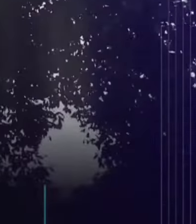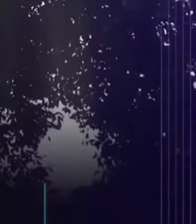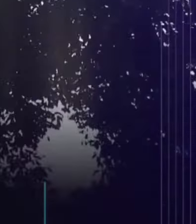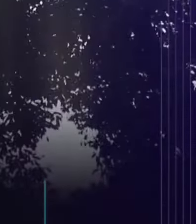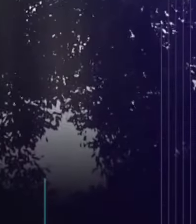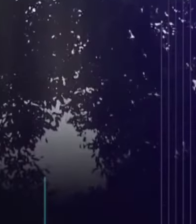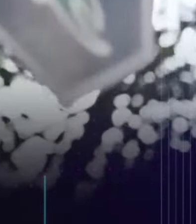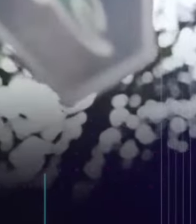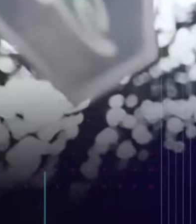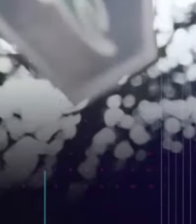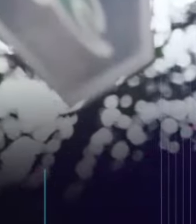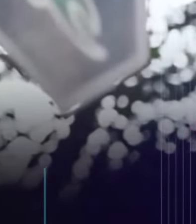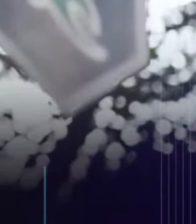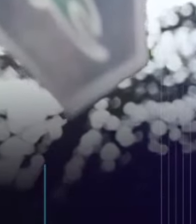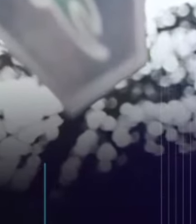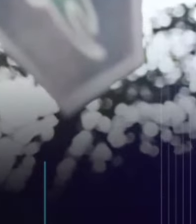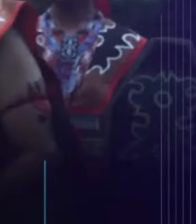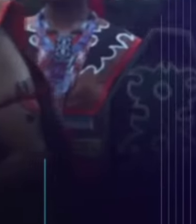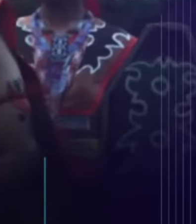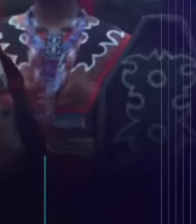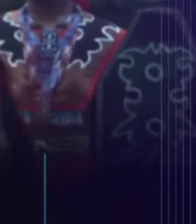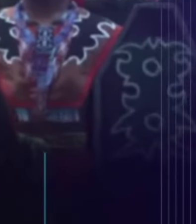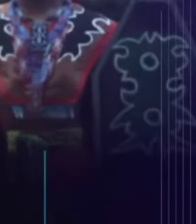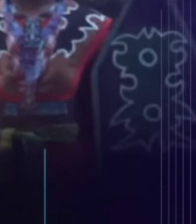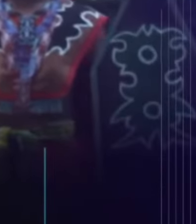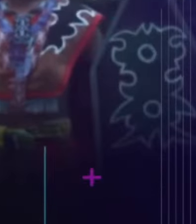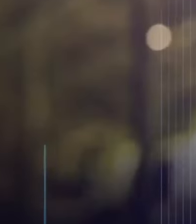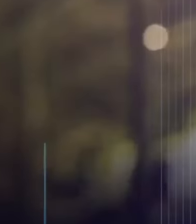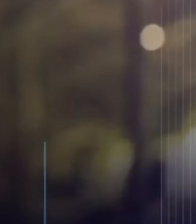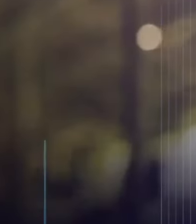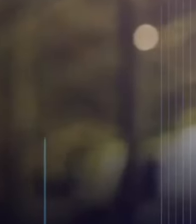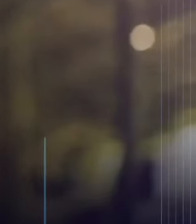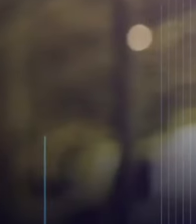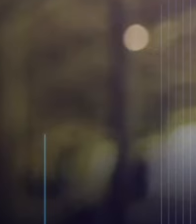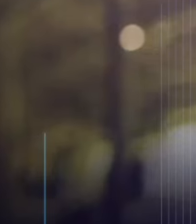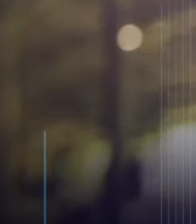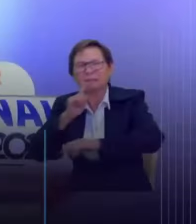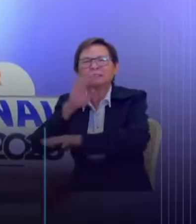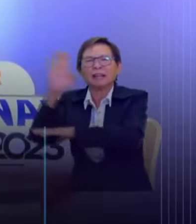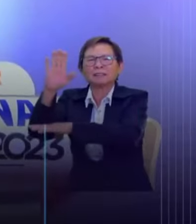ini dan selesaikan sedaya upaya apa sahaja